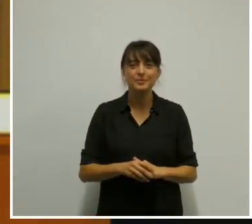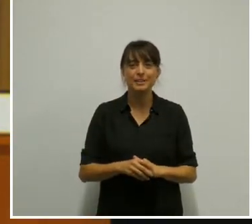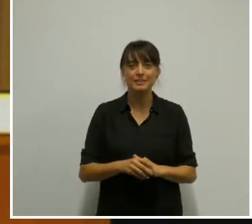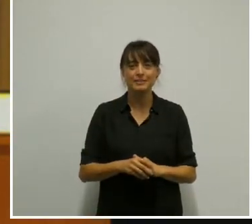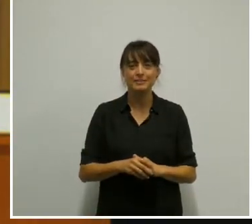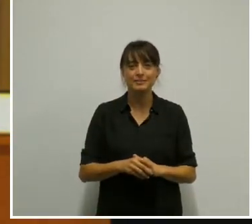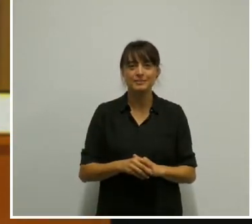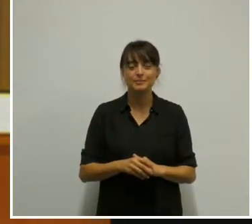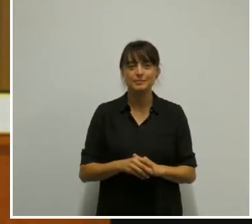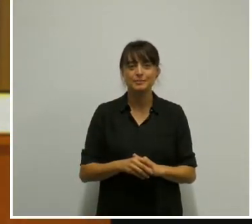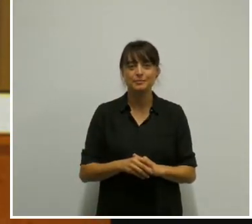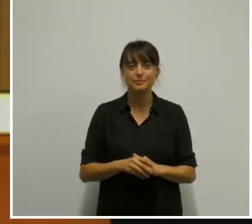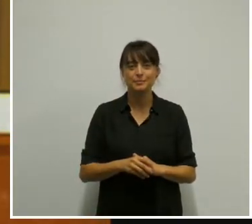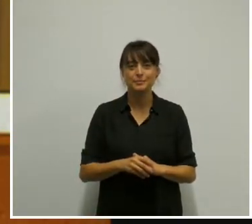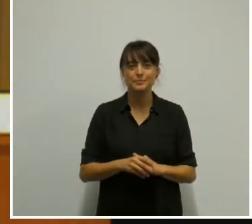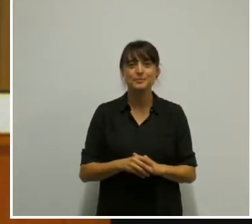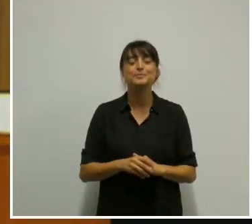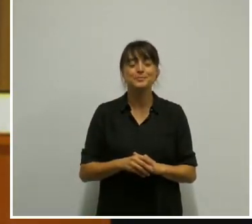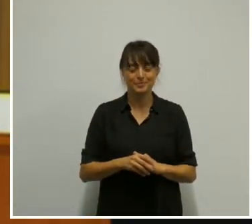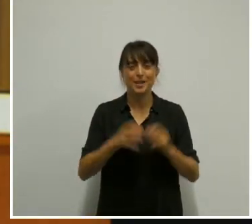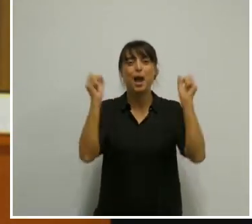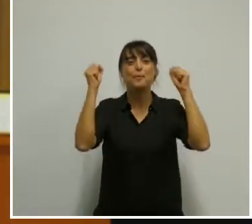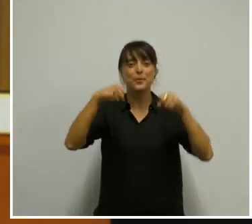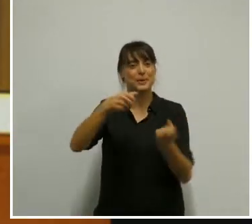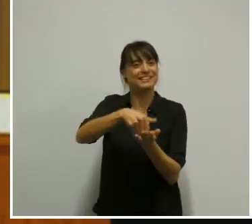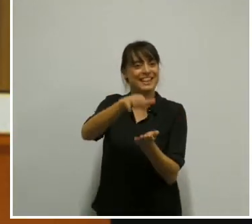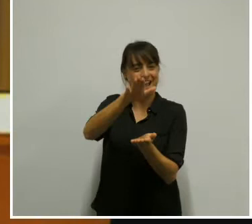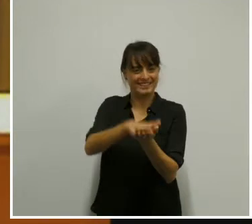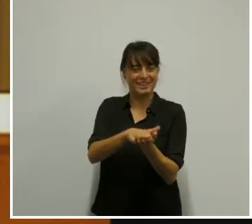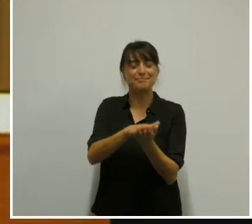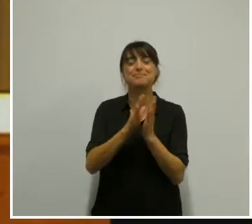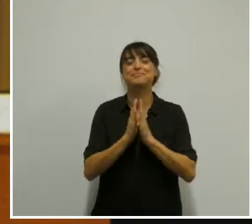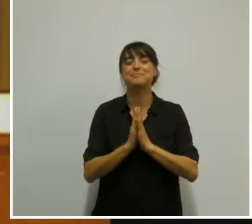Vale, doncs aprovem l'acte de la sessió anterior amb aquesta modificació.